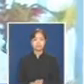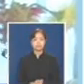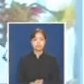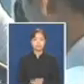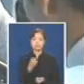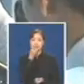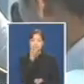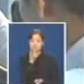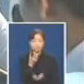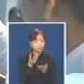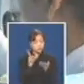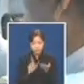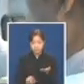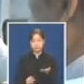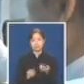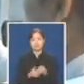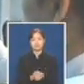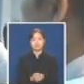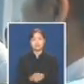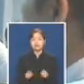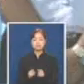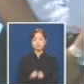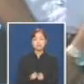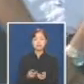อกเบี้ยถึงอะไรแล้วเนี่ยมันก็เหมือนกับเป็นเงินที่ให้ส่